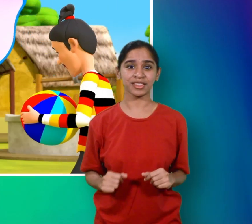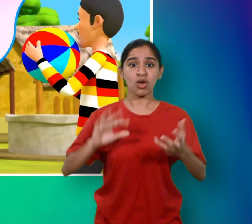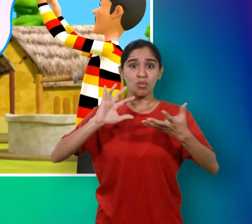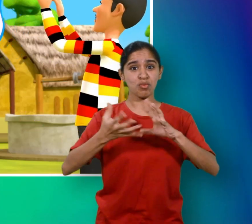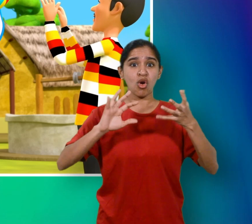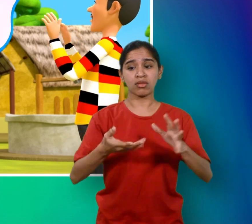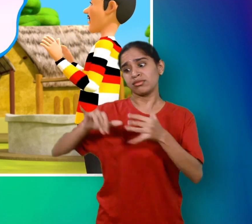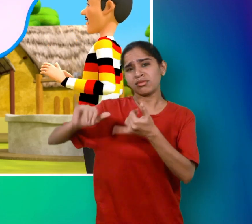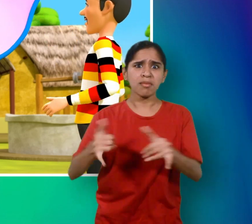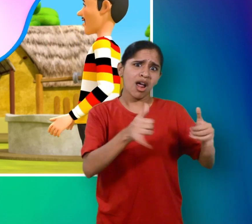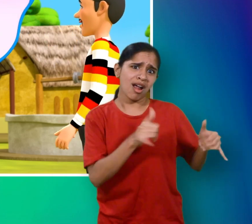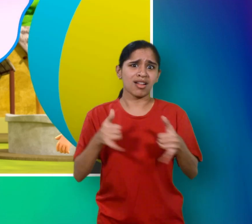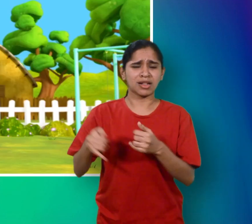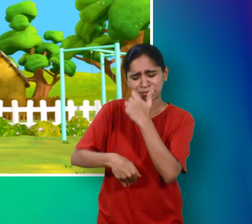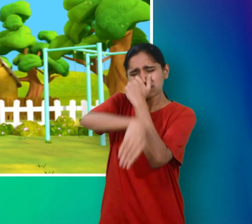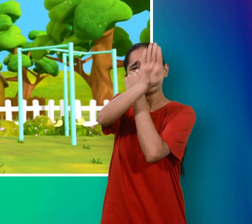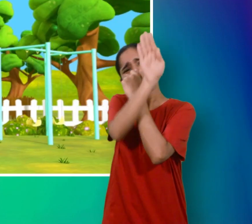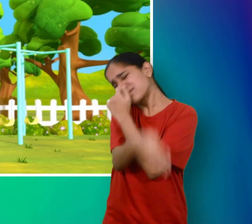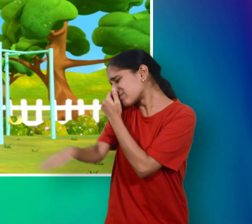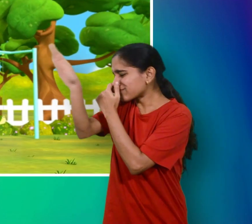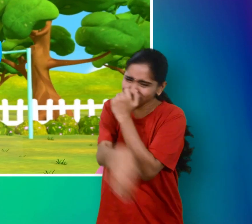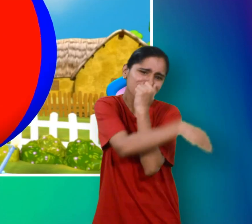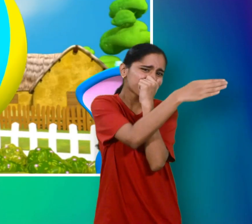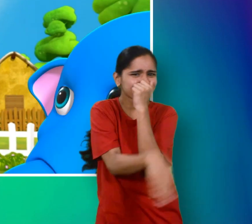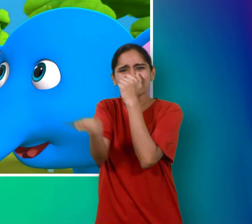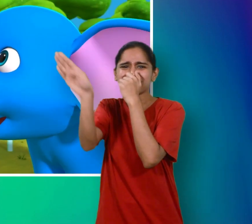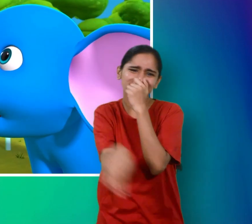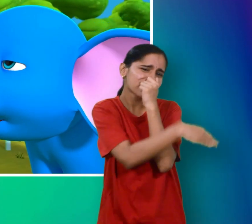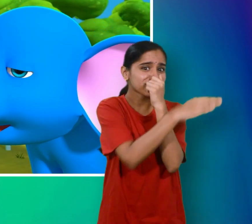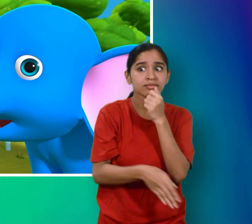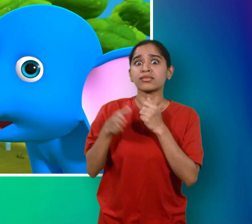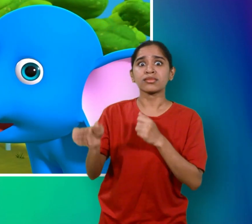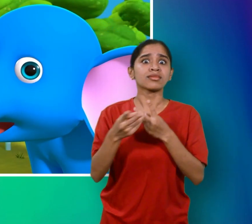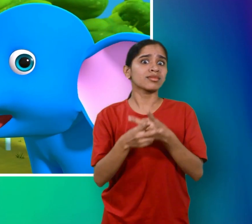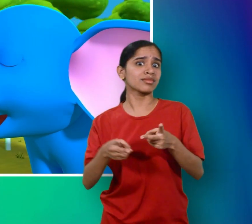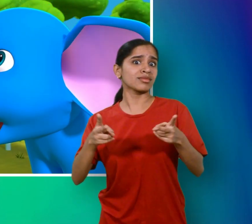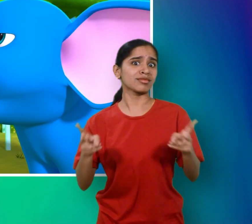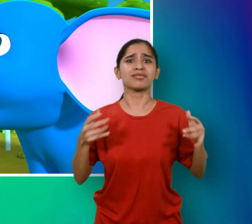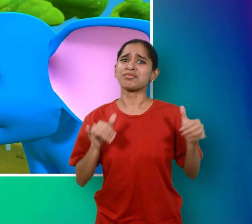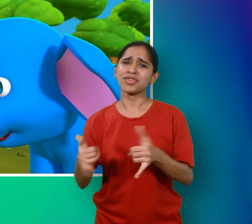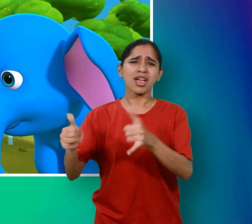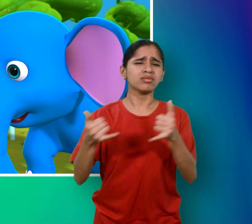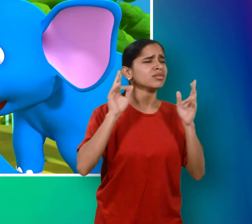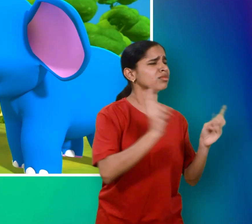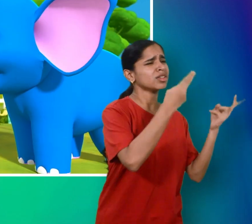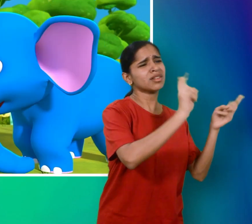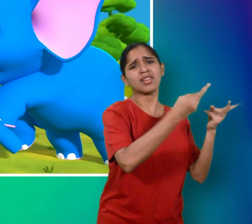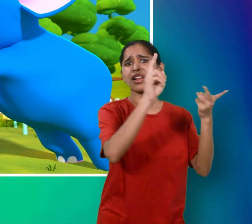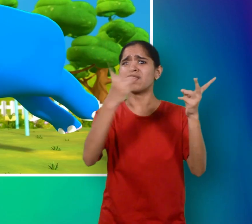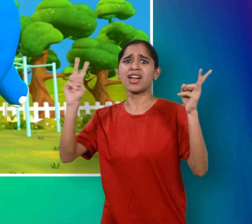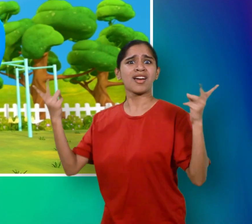गेंद खेलता, सूंड हिलाता, हाथी बड़े करतब